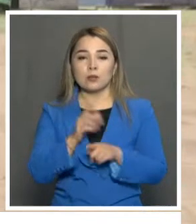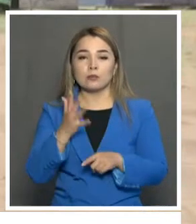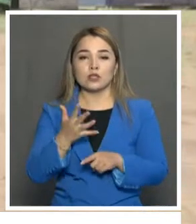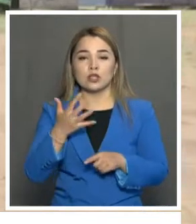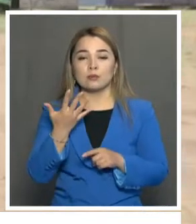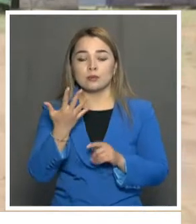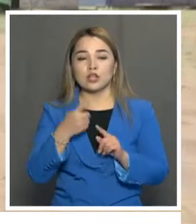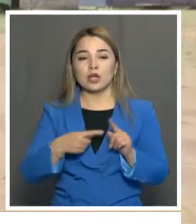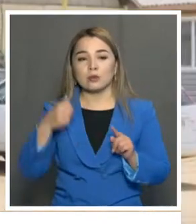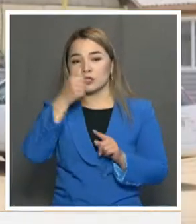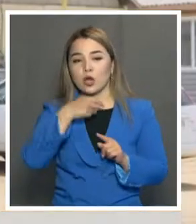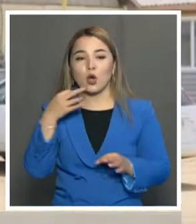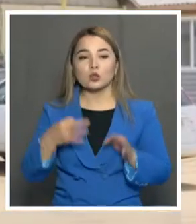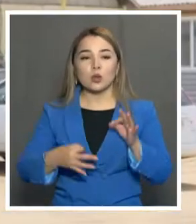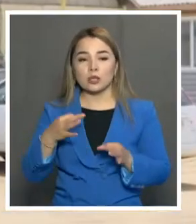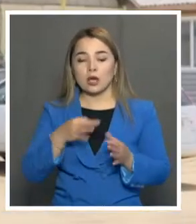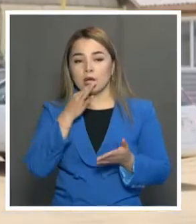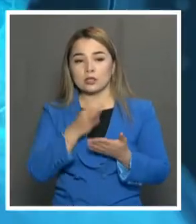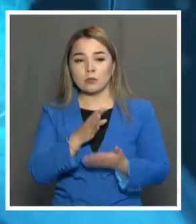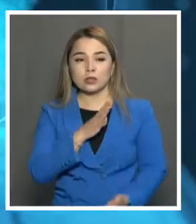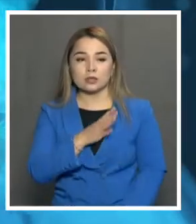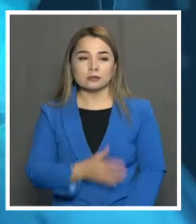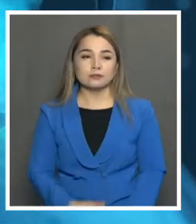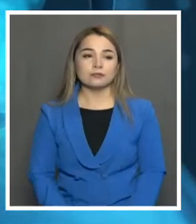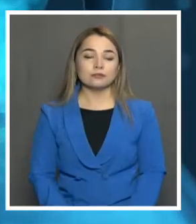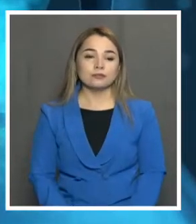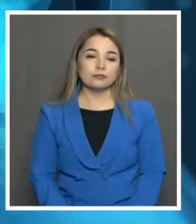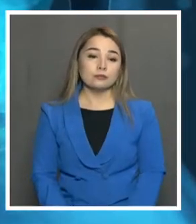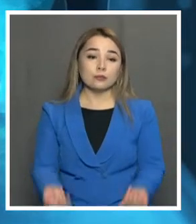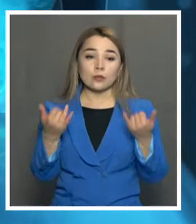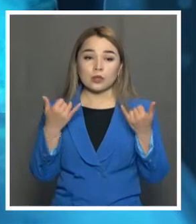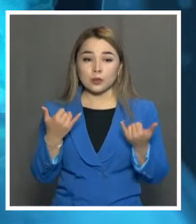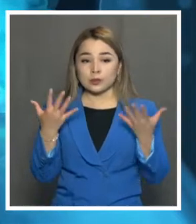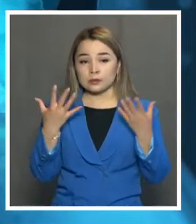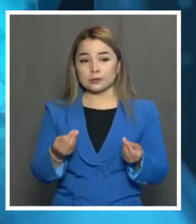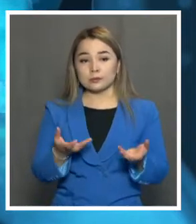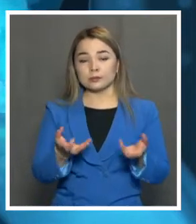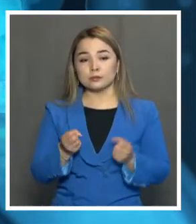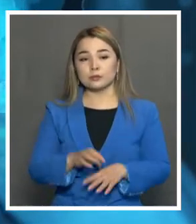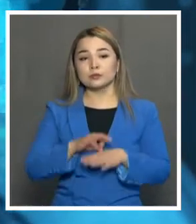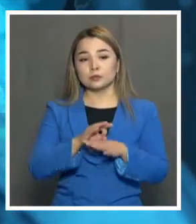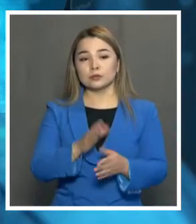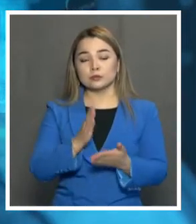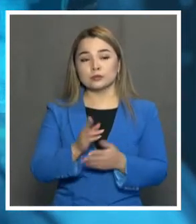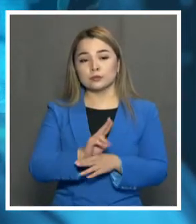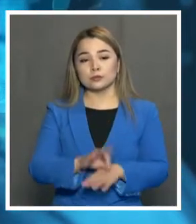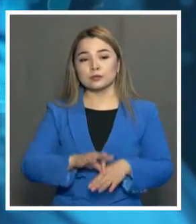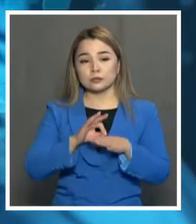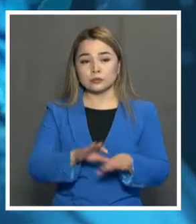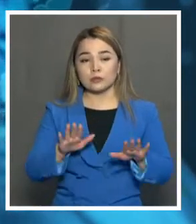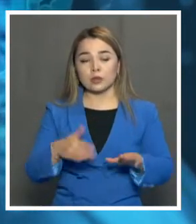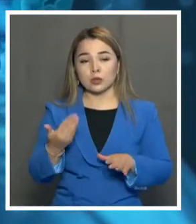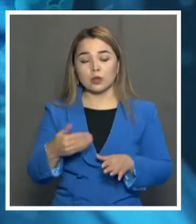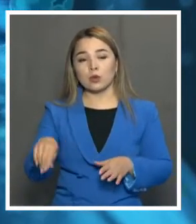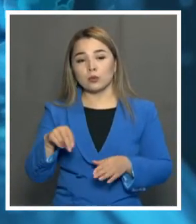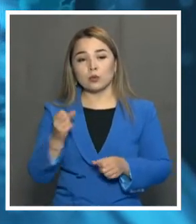жылға сотталып кетті. На сегодняшний день добыча не проводится. қазіргі таңда ол жерден құм